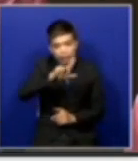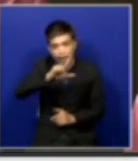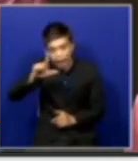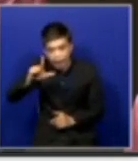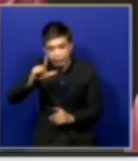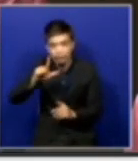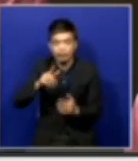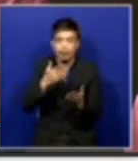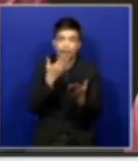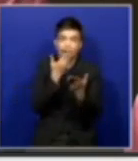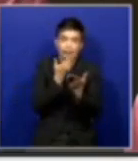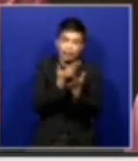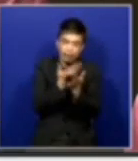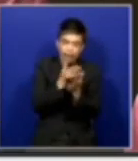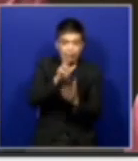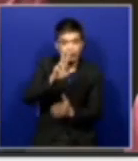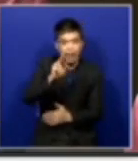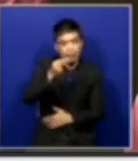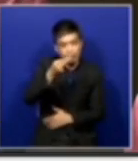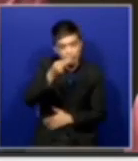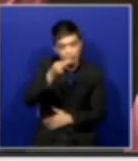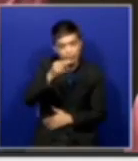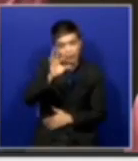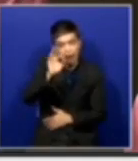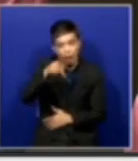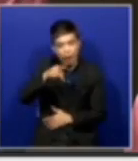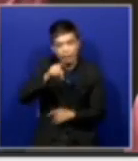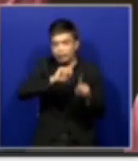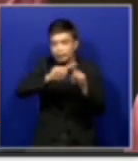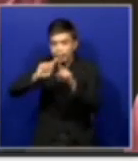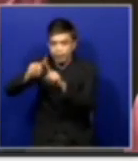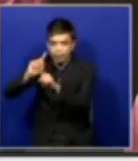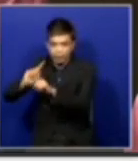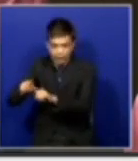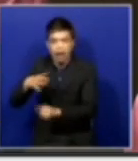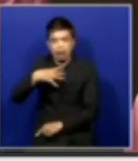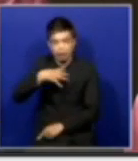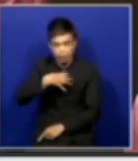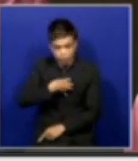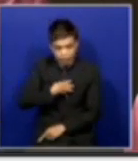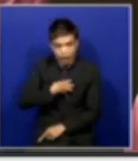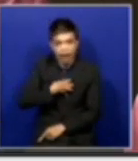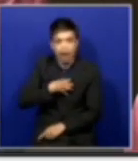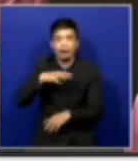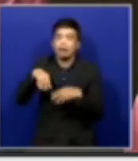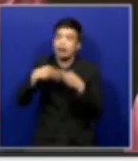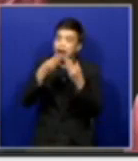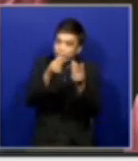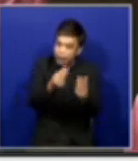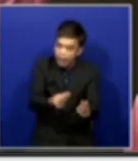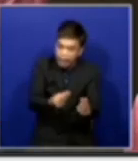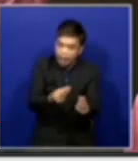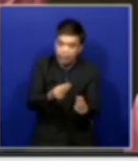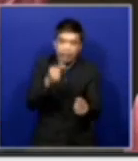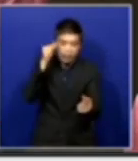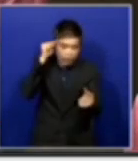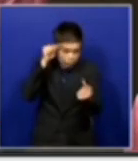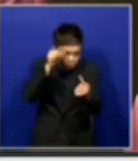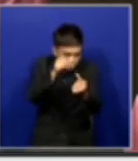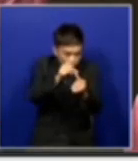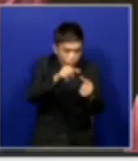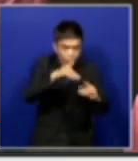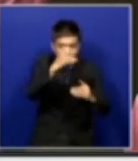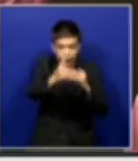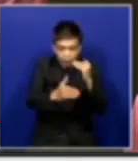งบฟังก์ชันอีก 39,000 กว่าล้านเนี่ยนะครับอยากให้ท่านเน้นเรื่องของการไปพัฒนาชนบทนะครับ